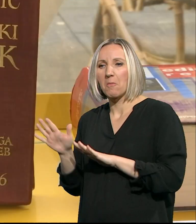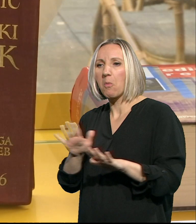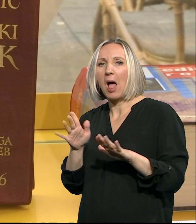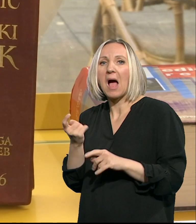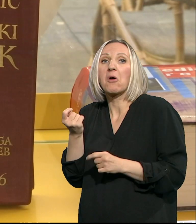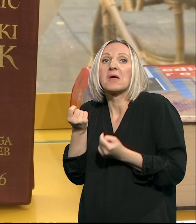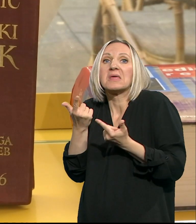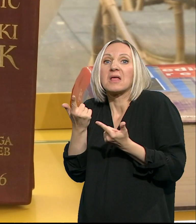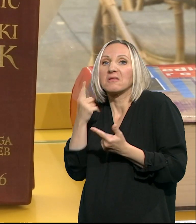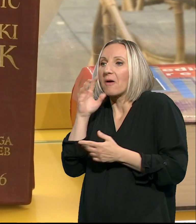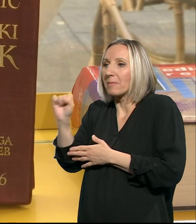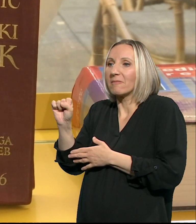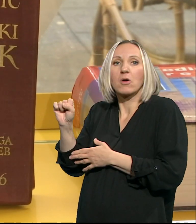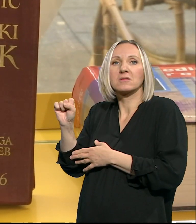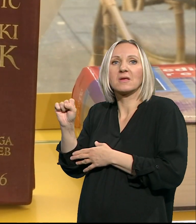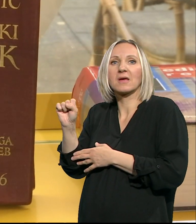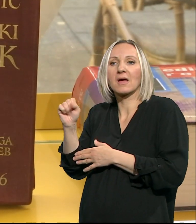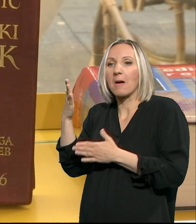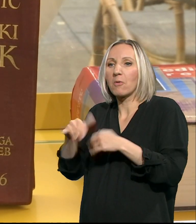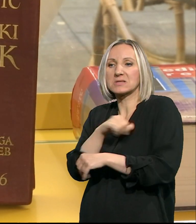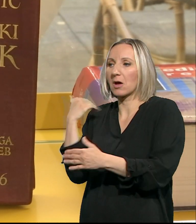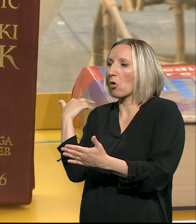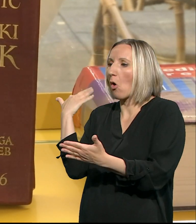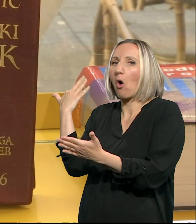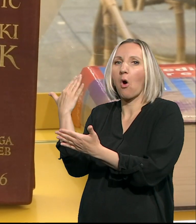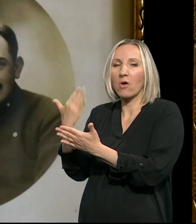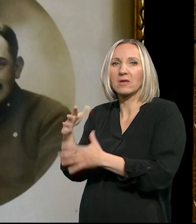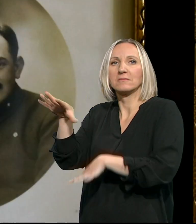primetno, poslednjih godina spada prašina sa tragova koje su za